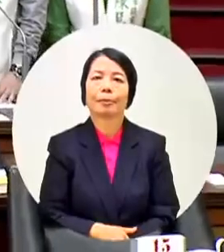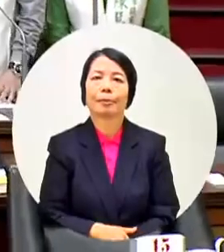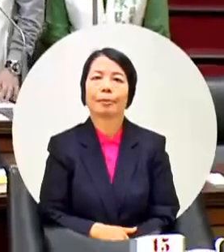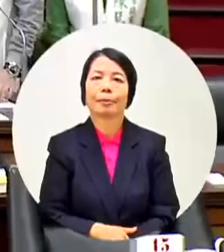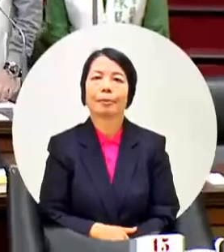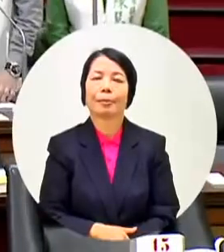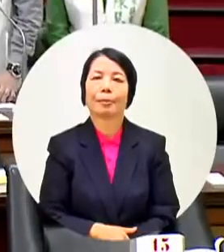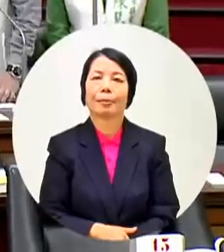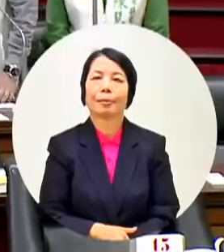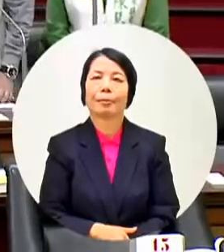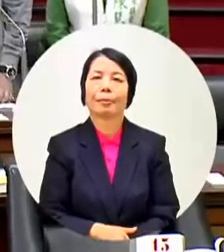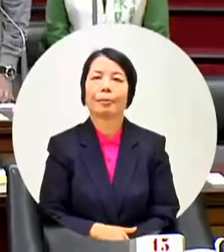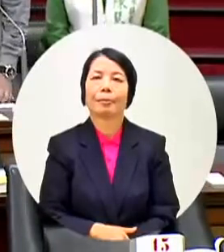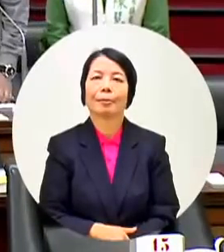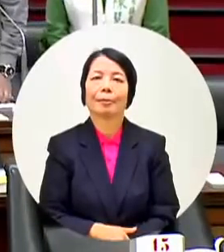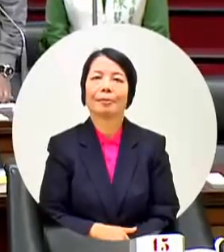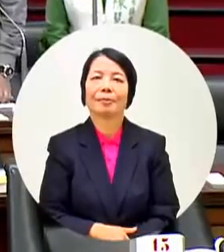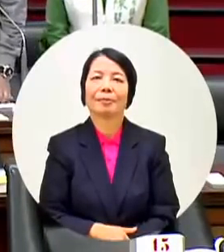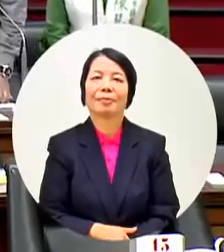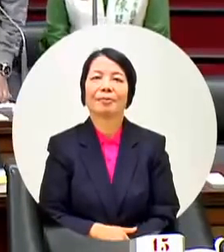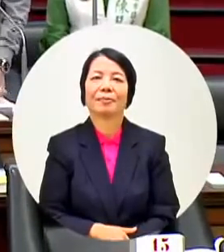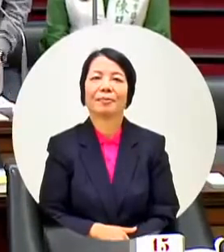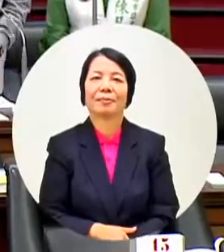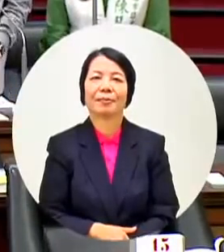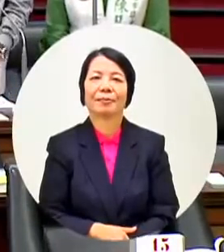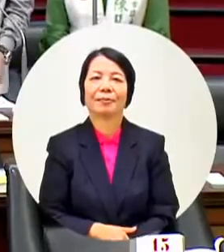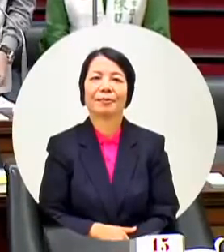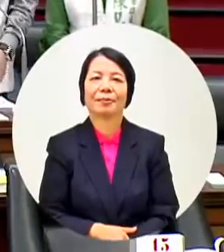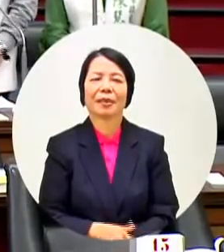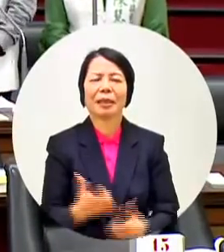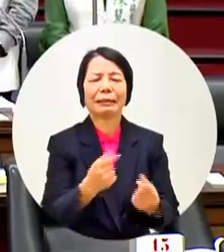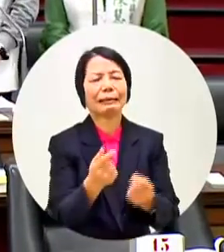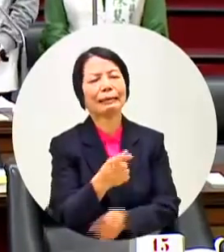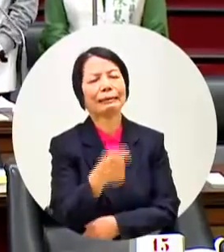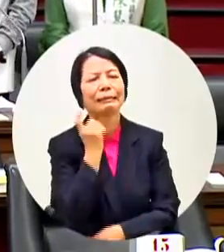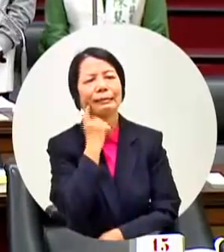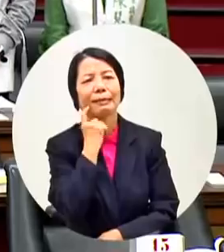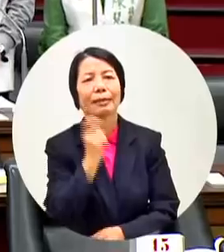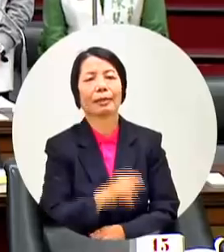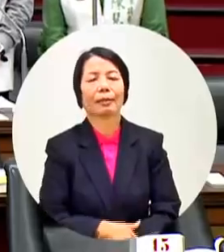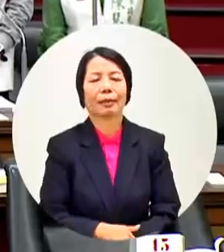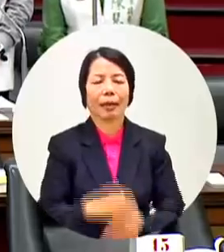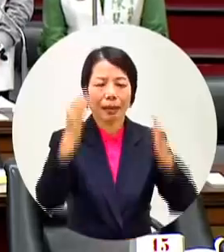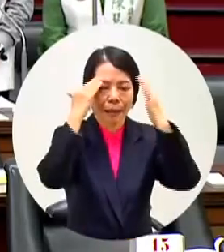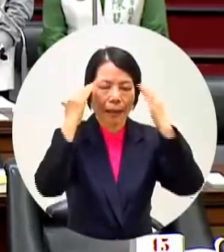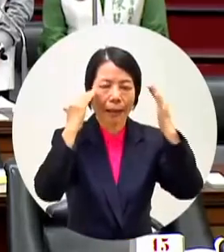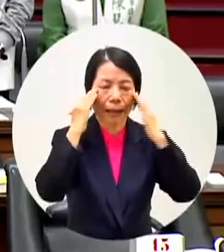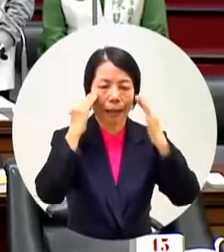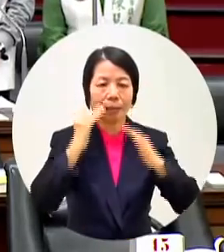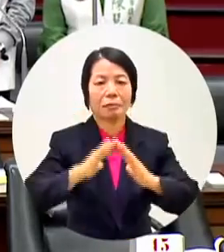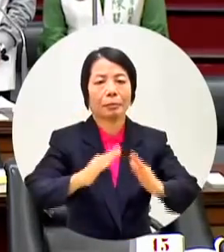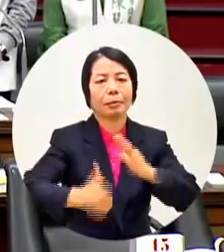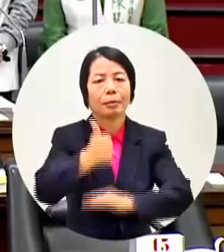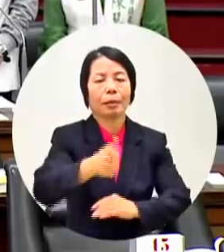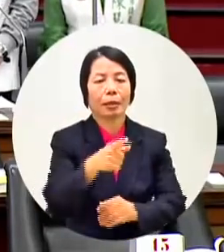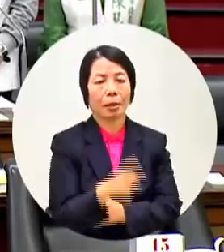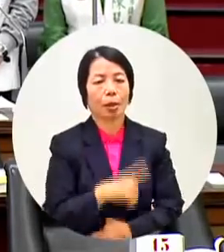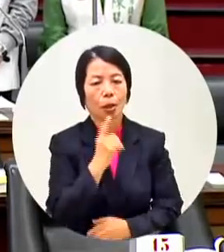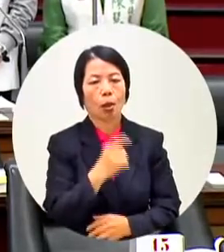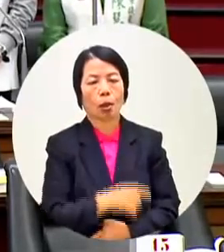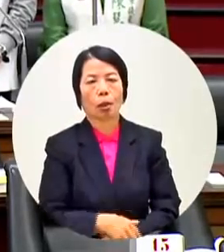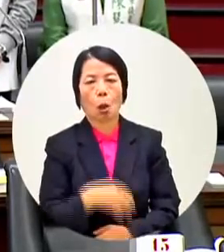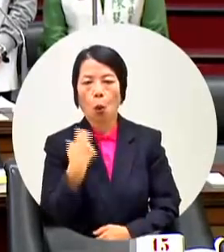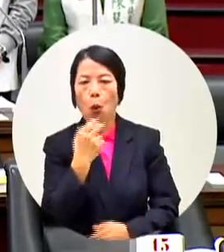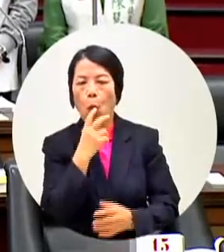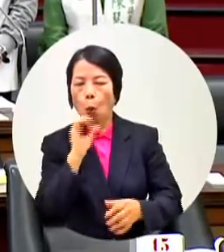哎，泡沫了，为什么？以韩市长的口才跟反应，你这样的回应，笨得阿德西利这边搞哈。